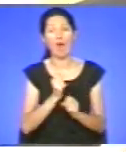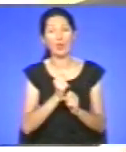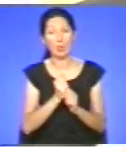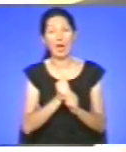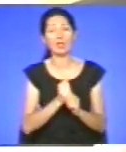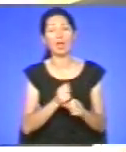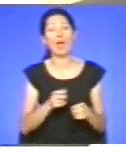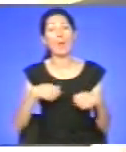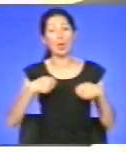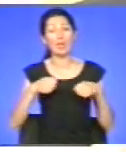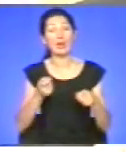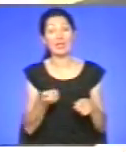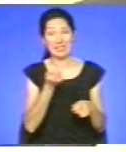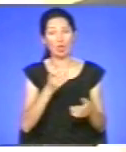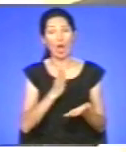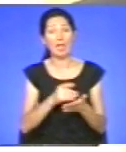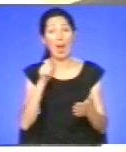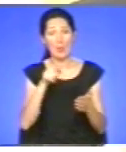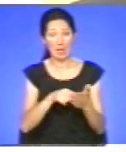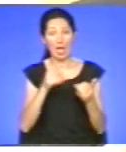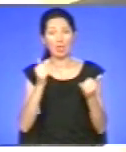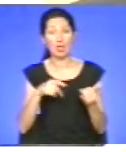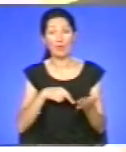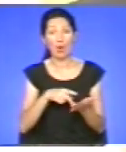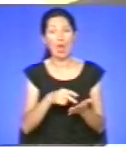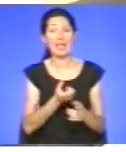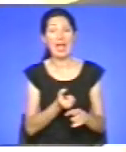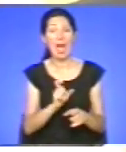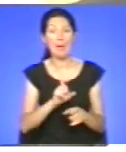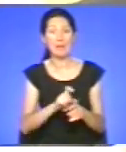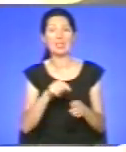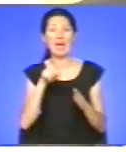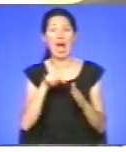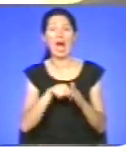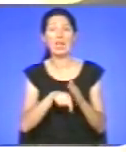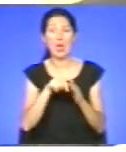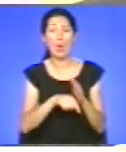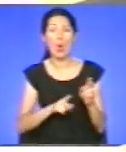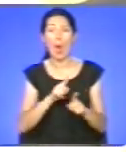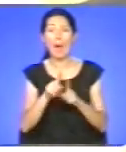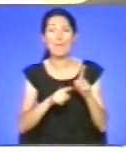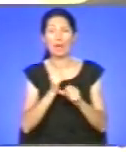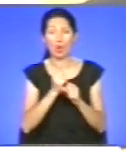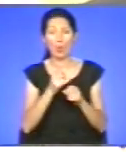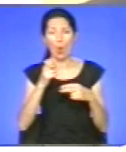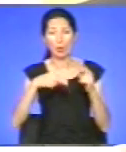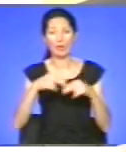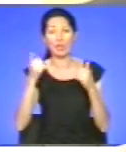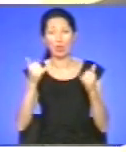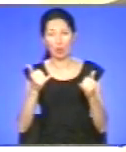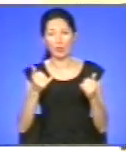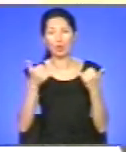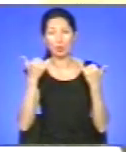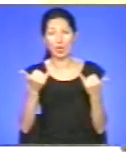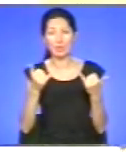продавати зерно, а ми сьогодні вже ставимо за мету виходити на більш глибоку переробку. Ми побудували нові сучасні елеватори, торік